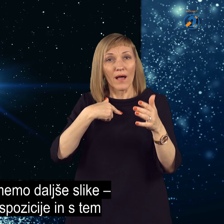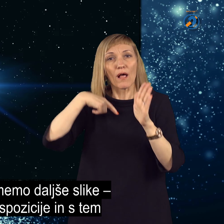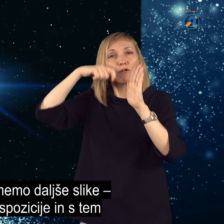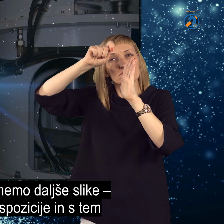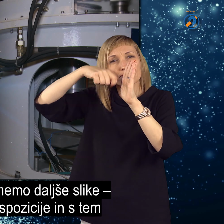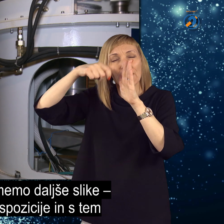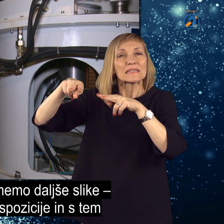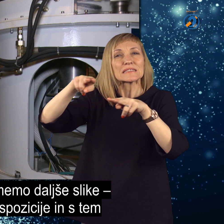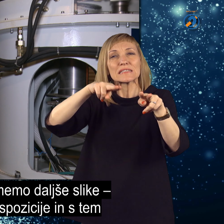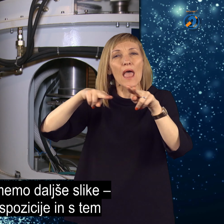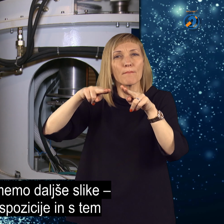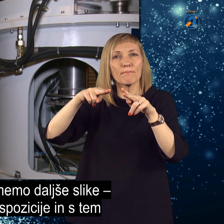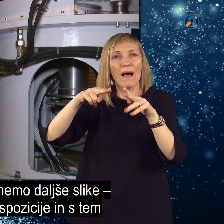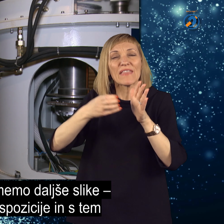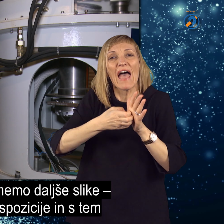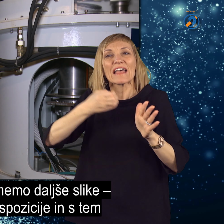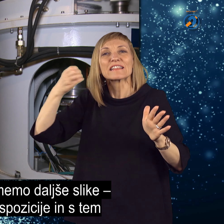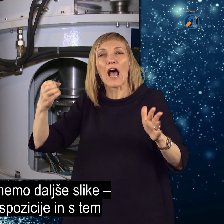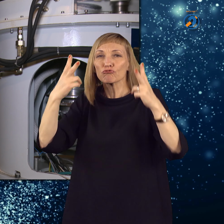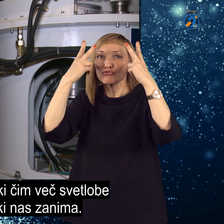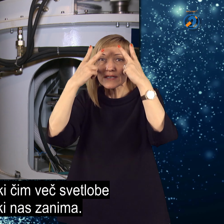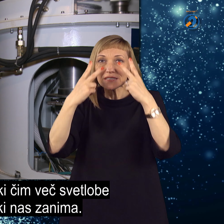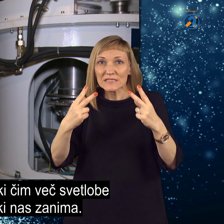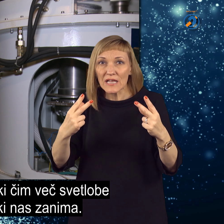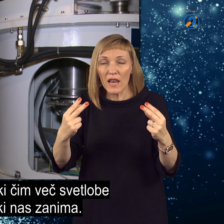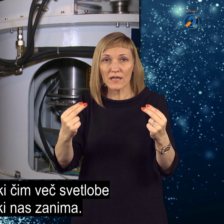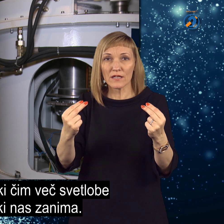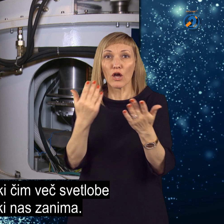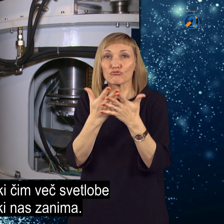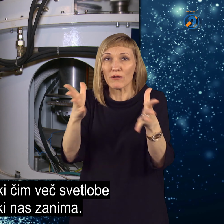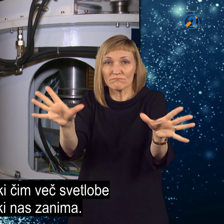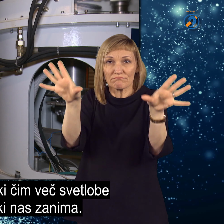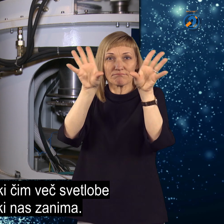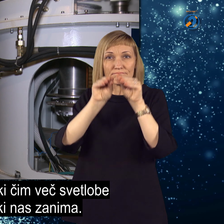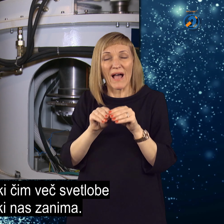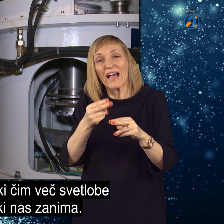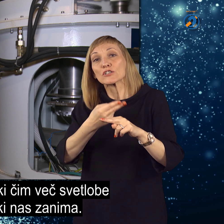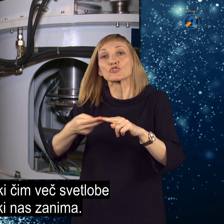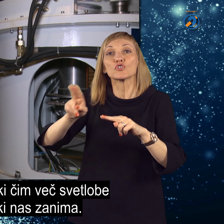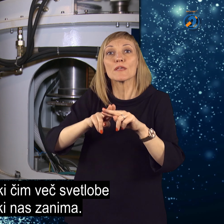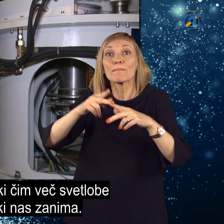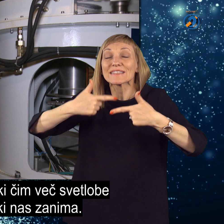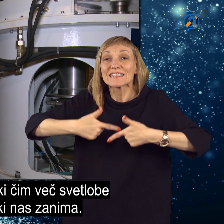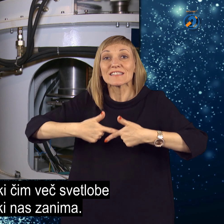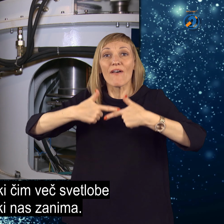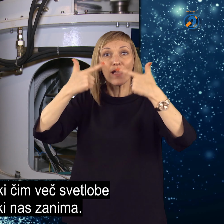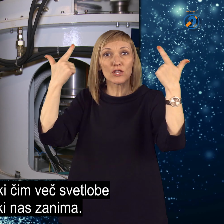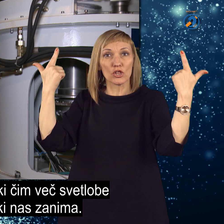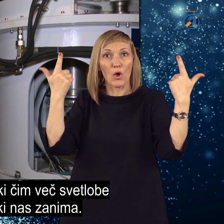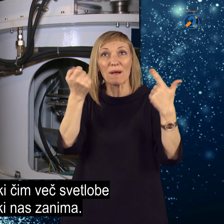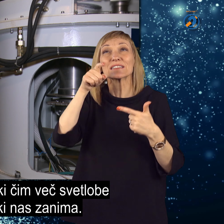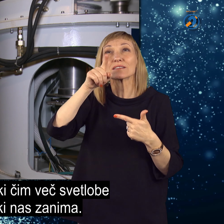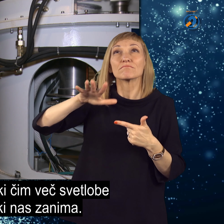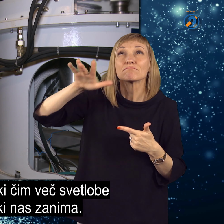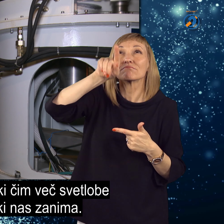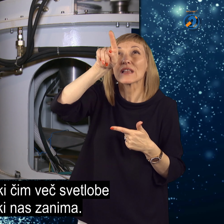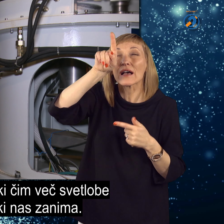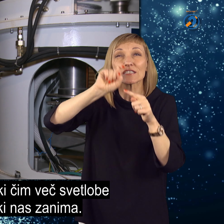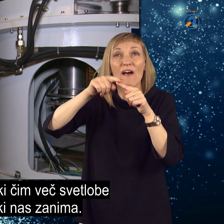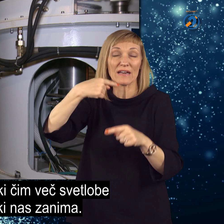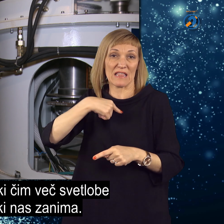slike, pravimo jim ekspozicije in s tem zajamemo, torej v sliki zajamemo čim več svetlobe iz tega